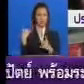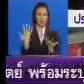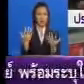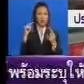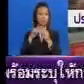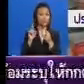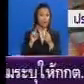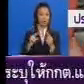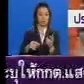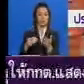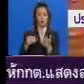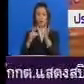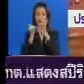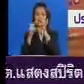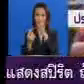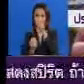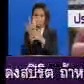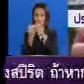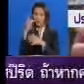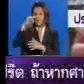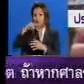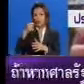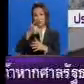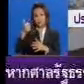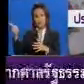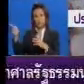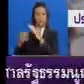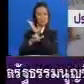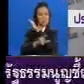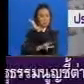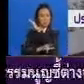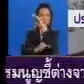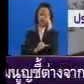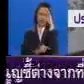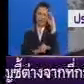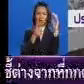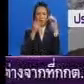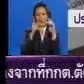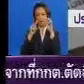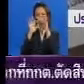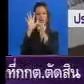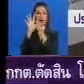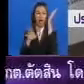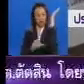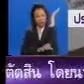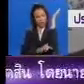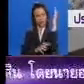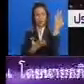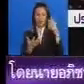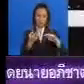นอกจากนี้สมุนไพรชนิดอื่นที่มีสรรพคุณป้องกันไข้หวัดอย่างขิงข่าและกระเทียมก็ได้รับความสนใจจากประชาช